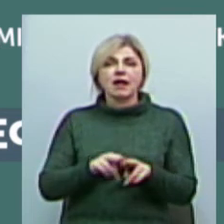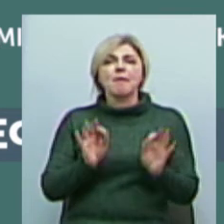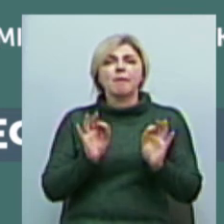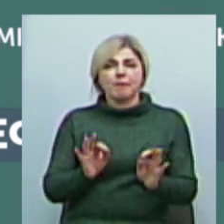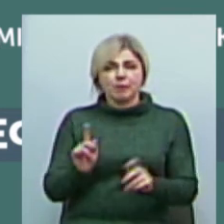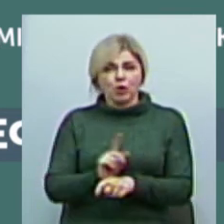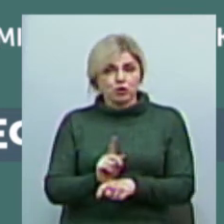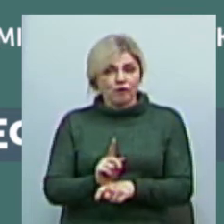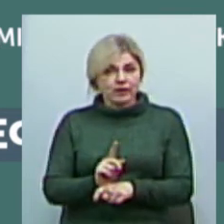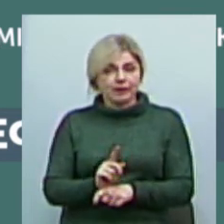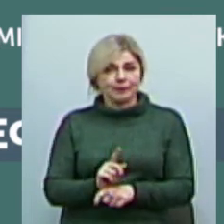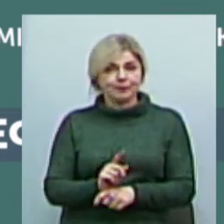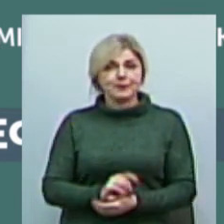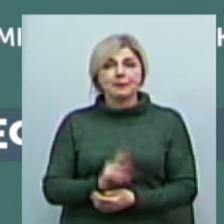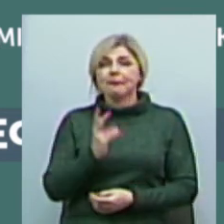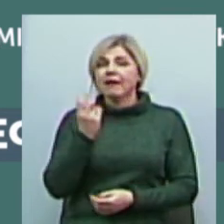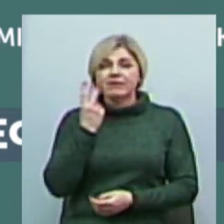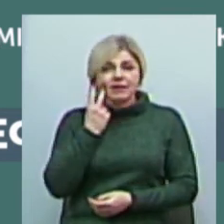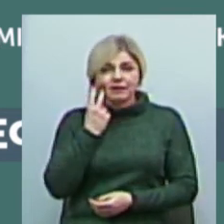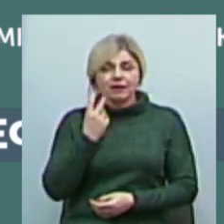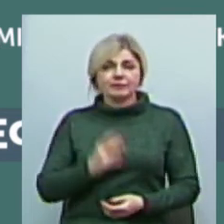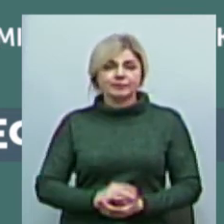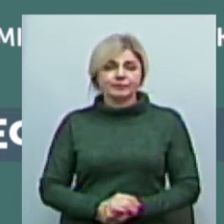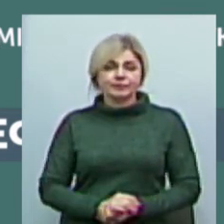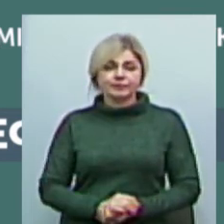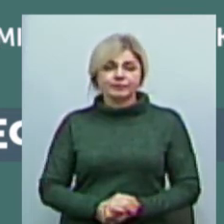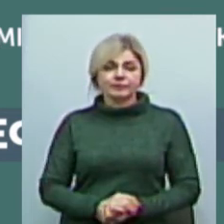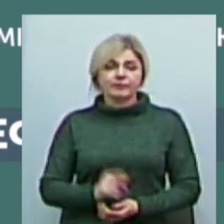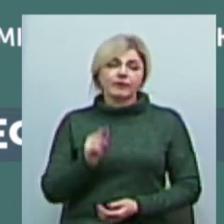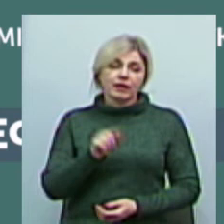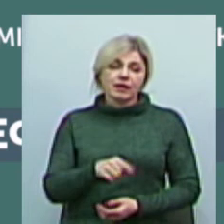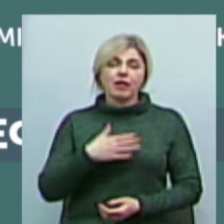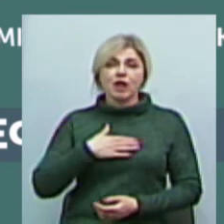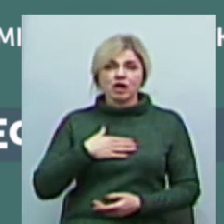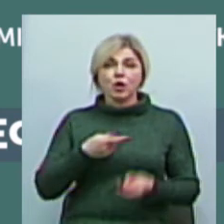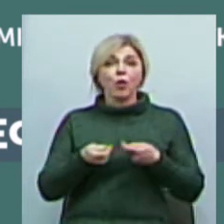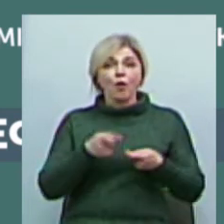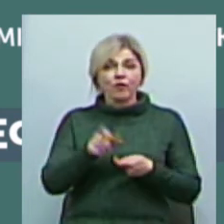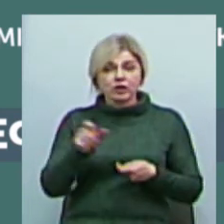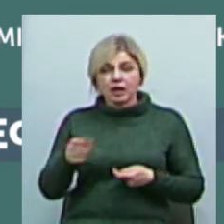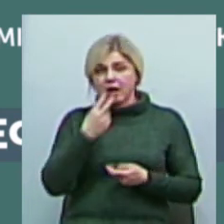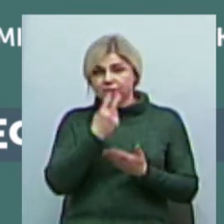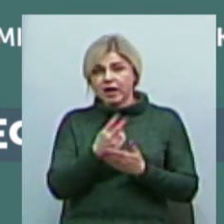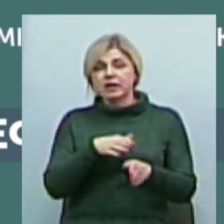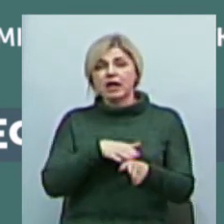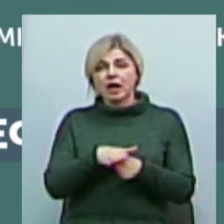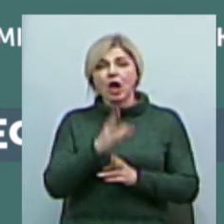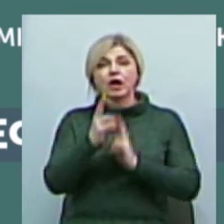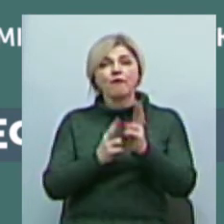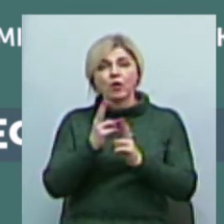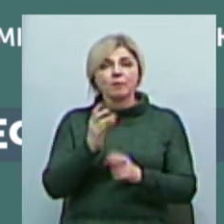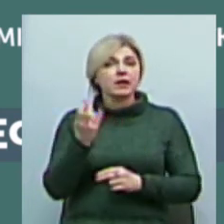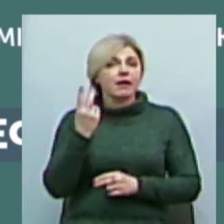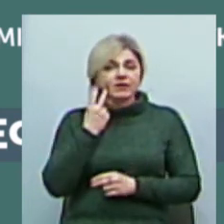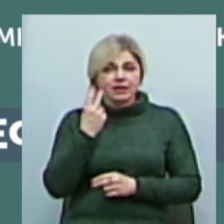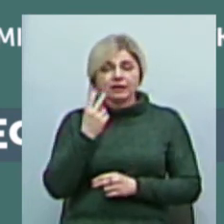що не завжди те, як наші можновладці бачать реалізацію реформ, і не завжди так, як